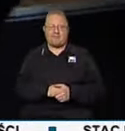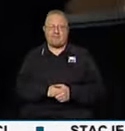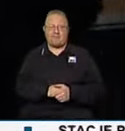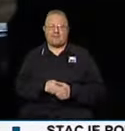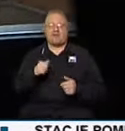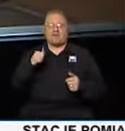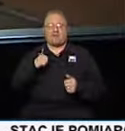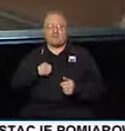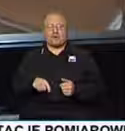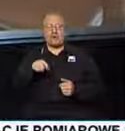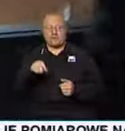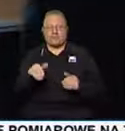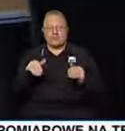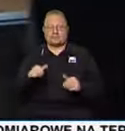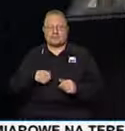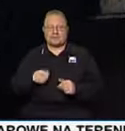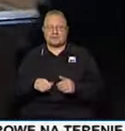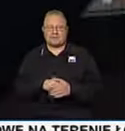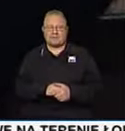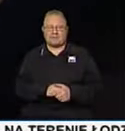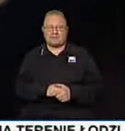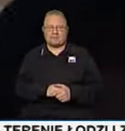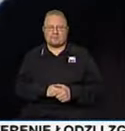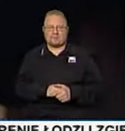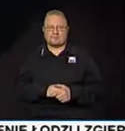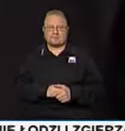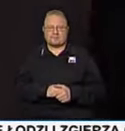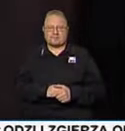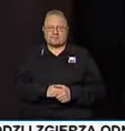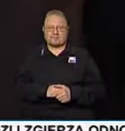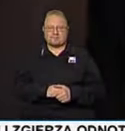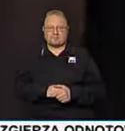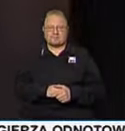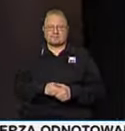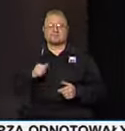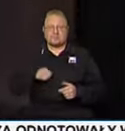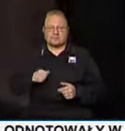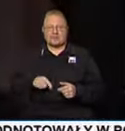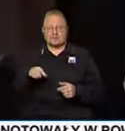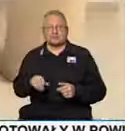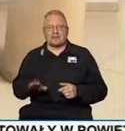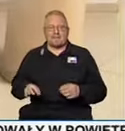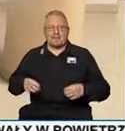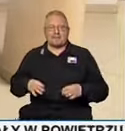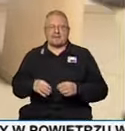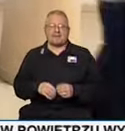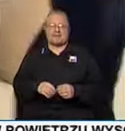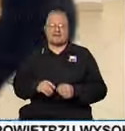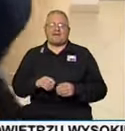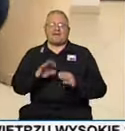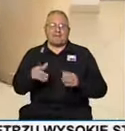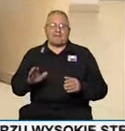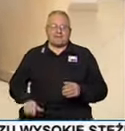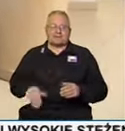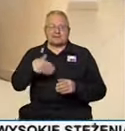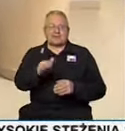Spokojnie może poczekać. O. O, tak, na pana poczeka piesek, grzeczny piesek. W pakiecie pies dostaje